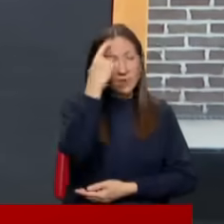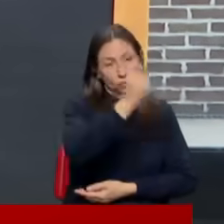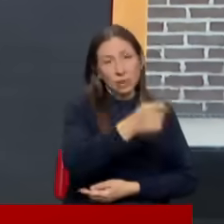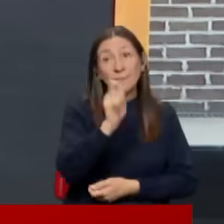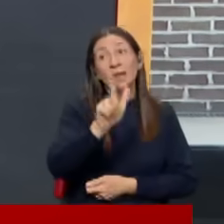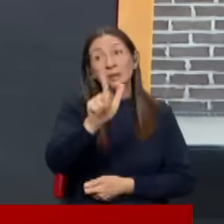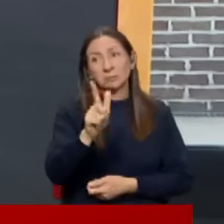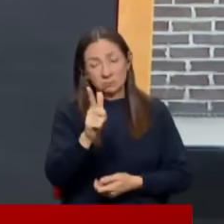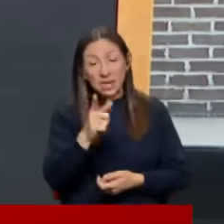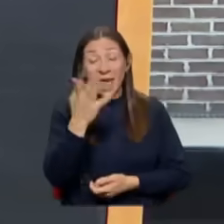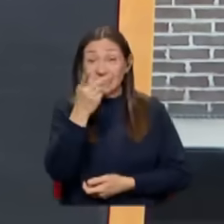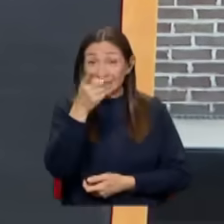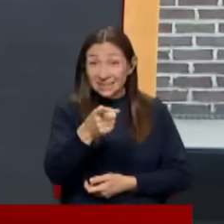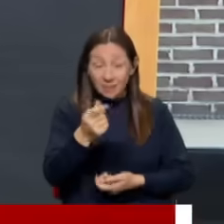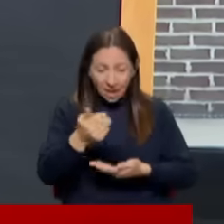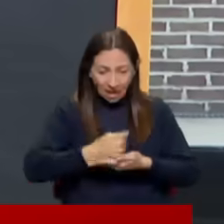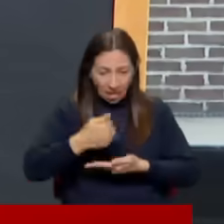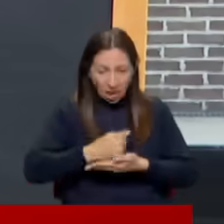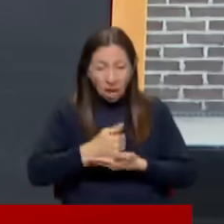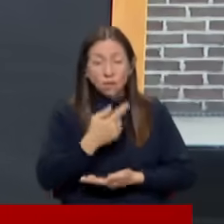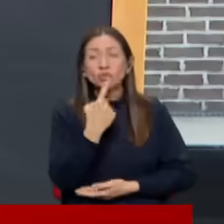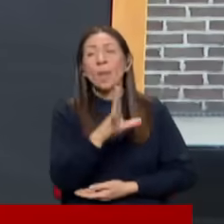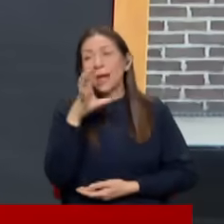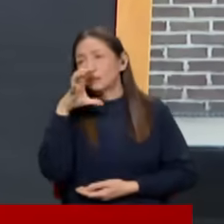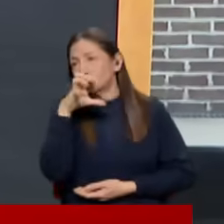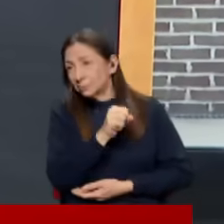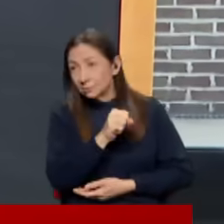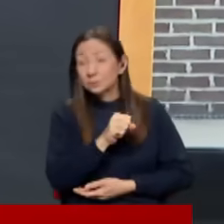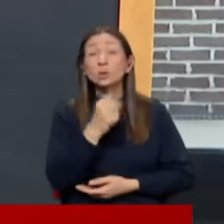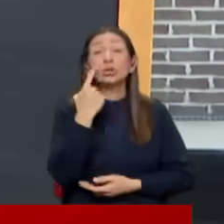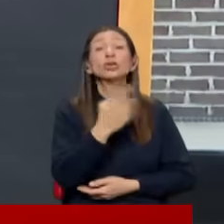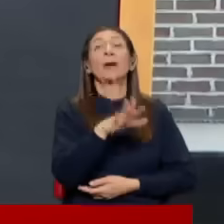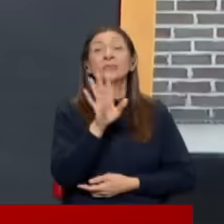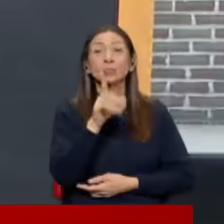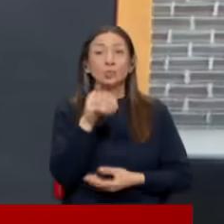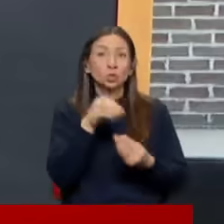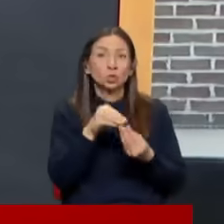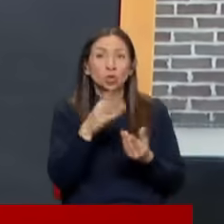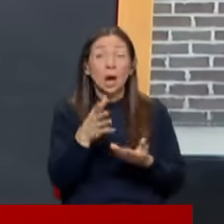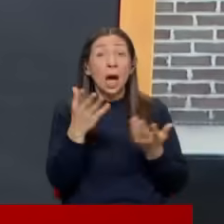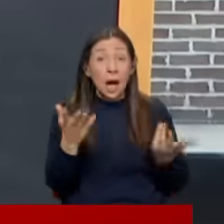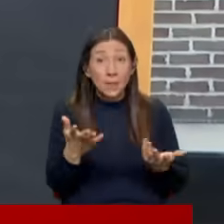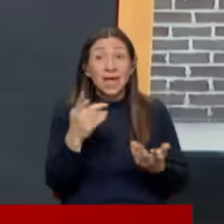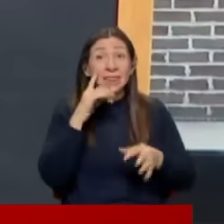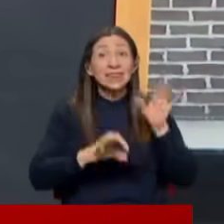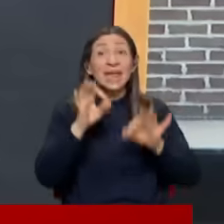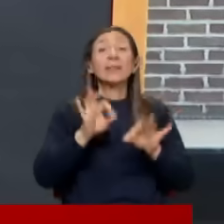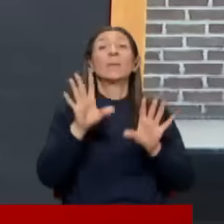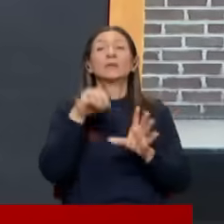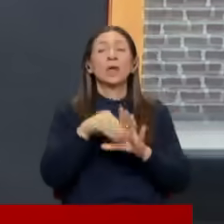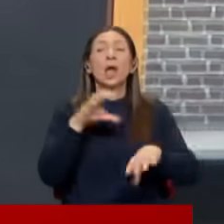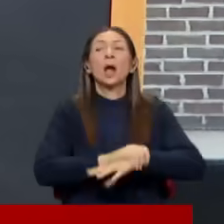beyannamesini vereceksiniz. Eğer siz elde ettiğiniz geliri beyanname usulüyle göstermezseniz bu bir suç. Ama denetlenmediğiniz